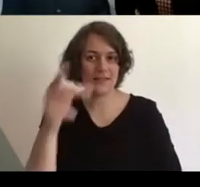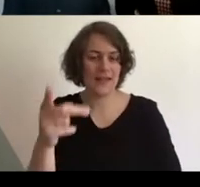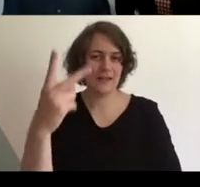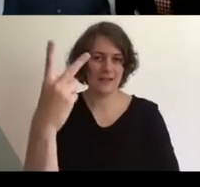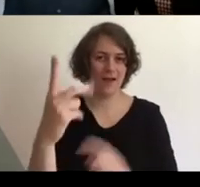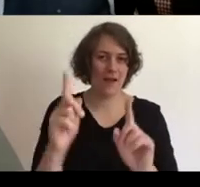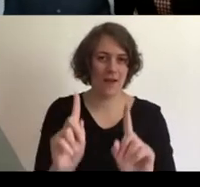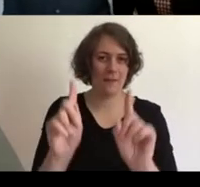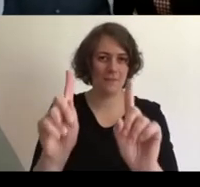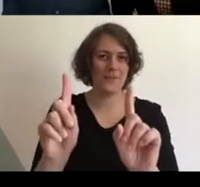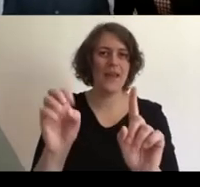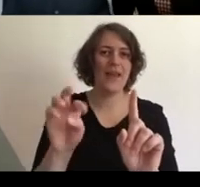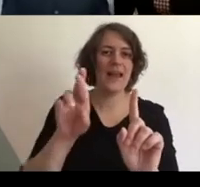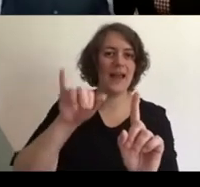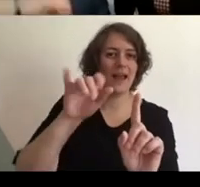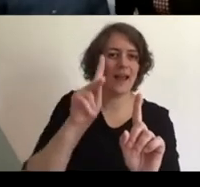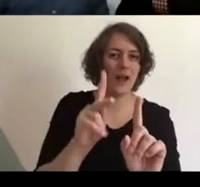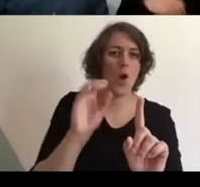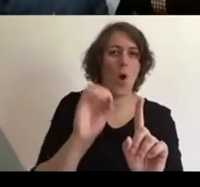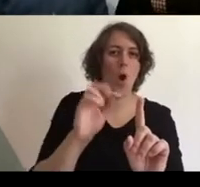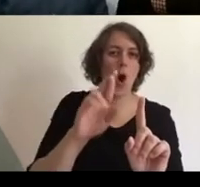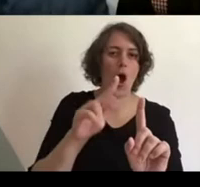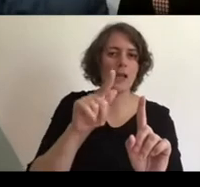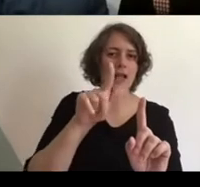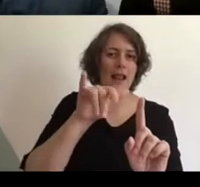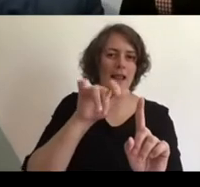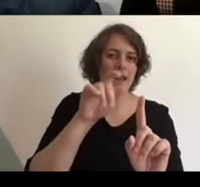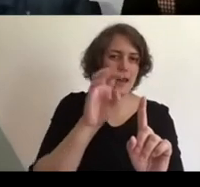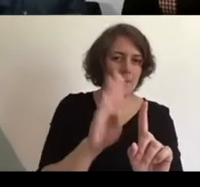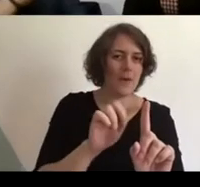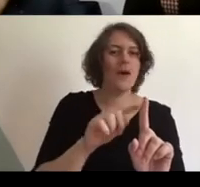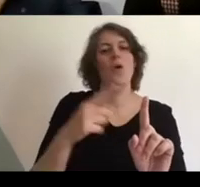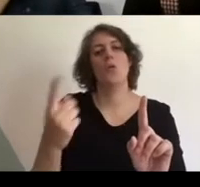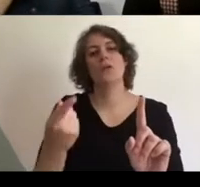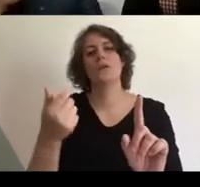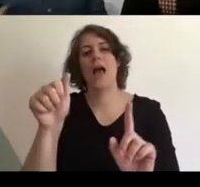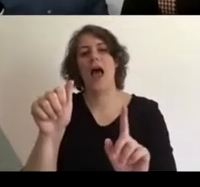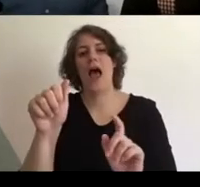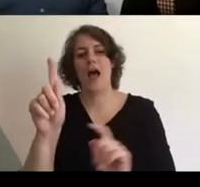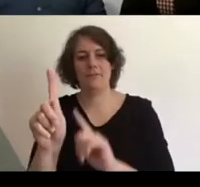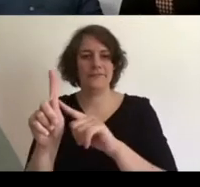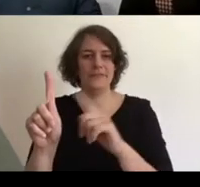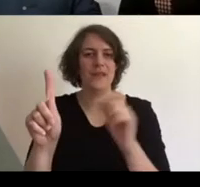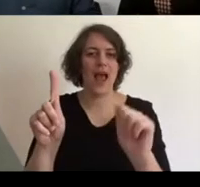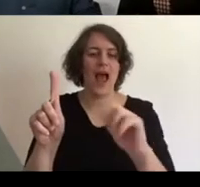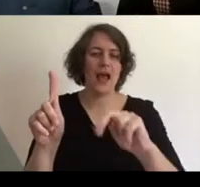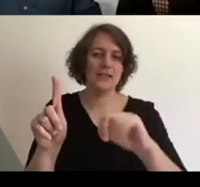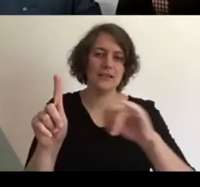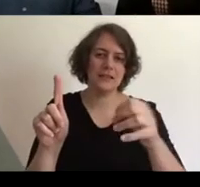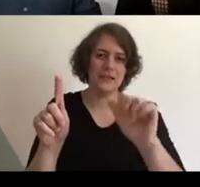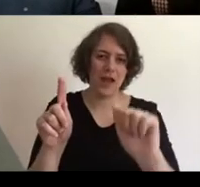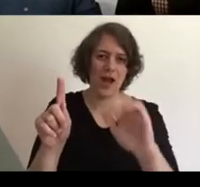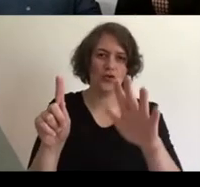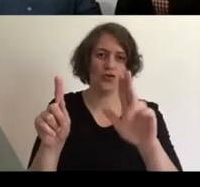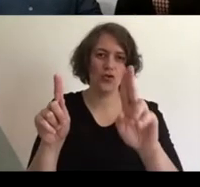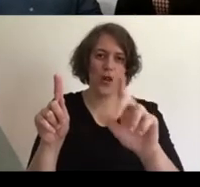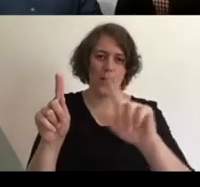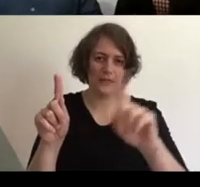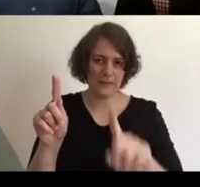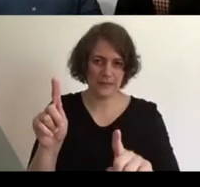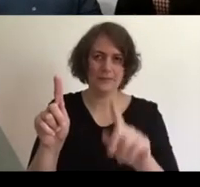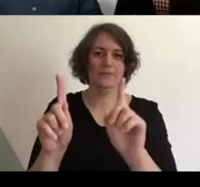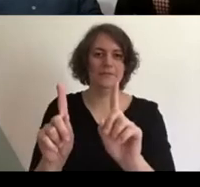und Anja Schulz. Herzlich willkommen. Herzlich willkommen. Aus Schneeferdingen, aus der